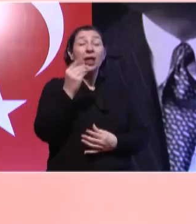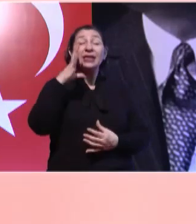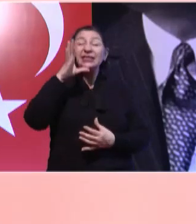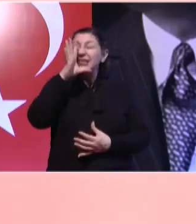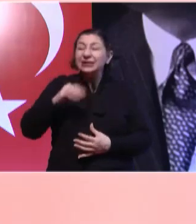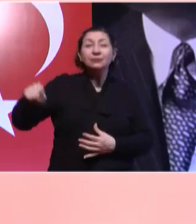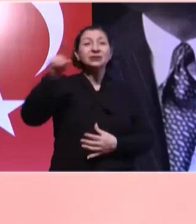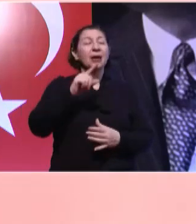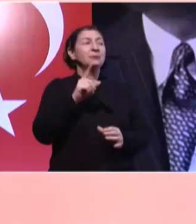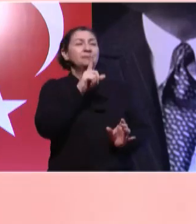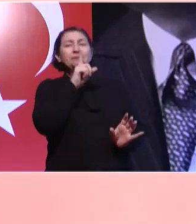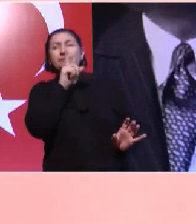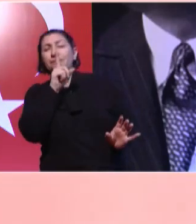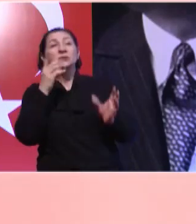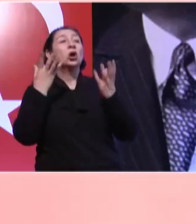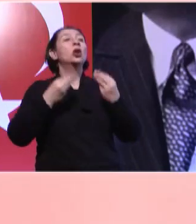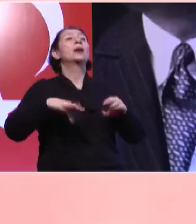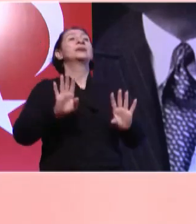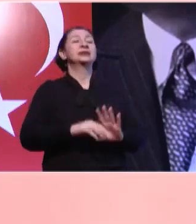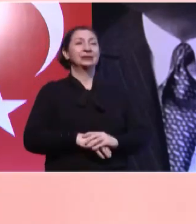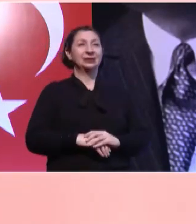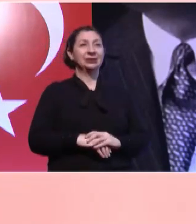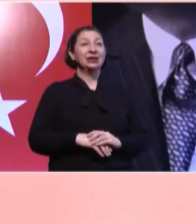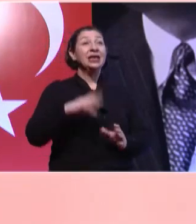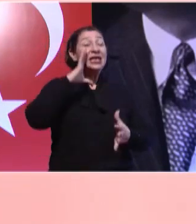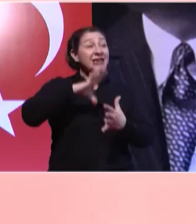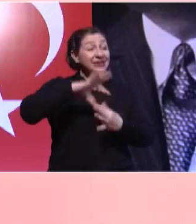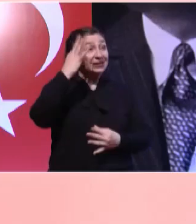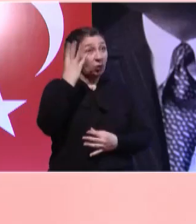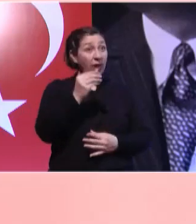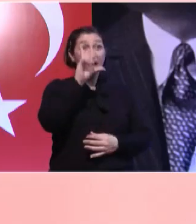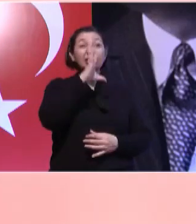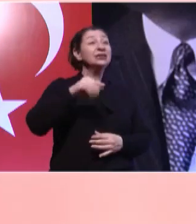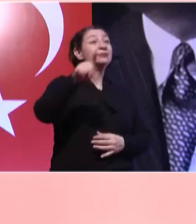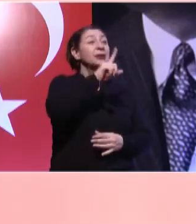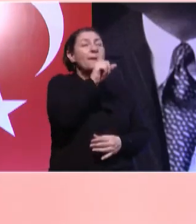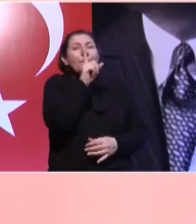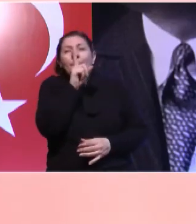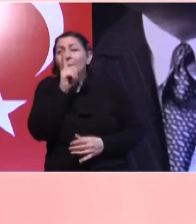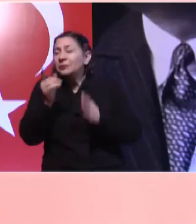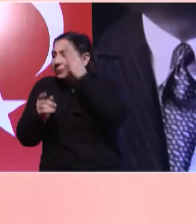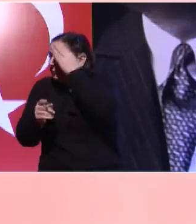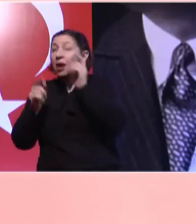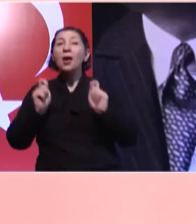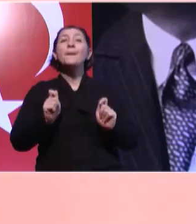kimse kayıtsız kalamaz. İnsan olan hiç kimse kayıtsız kalamaz.